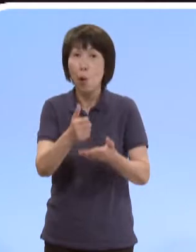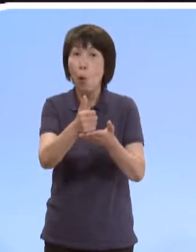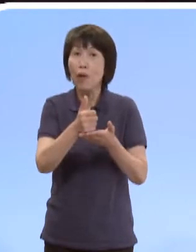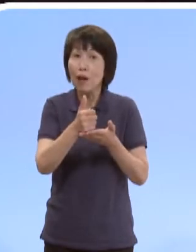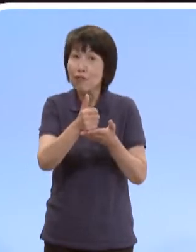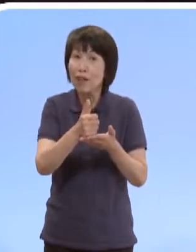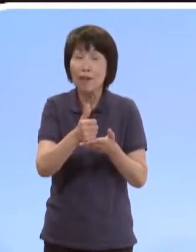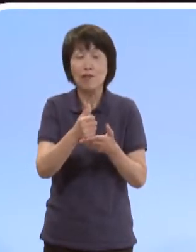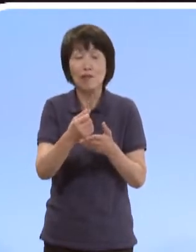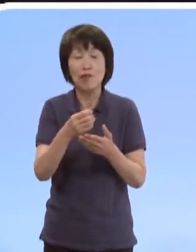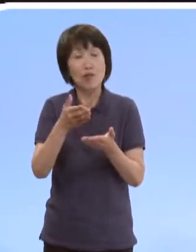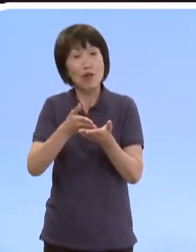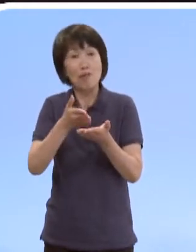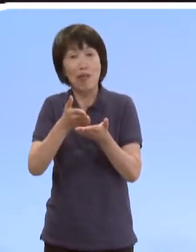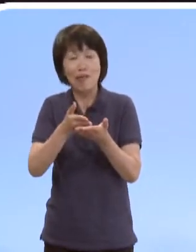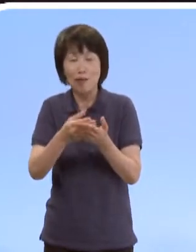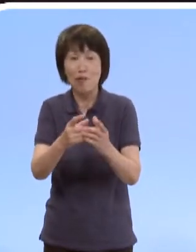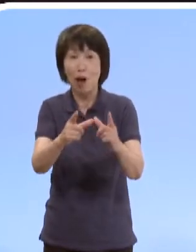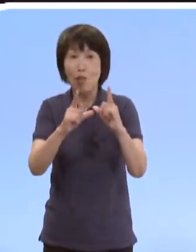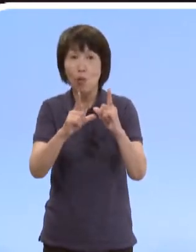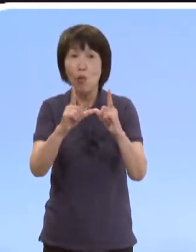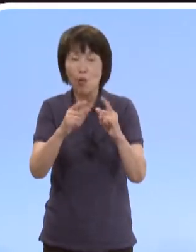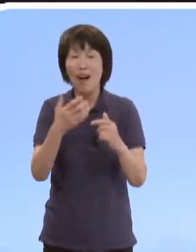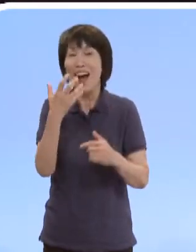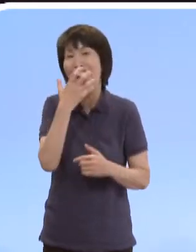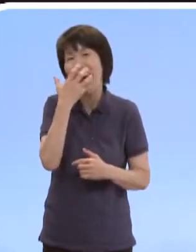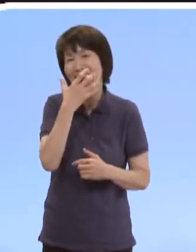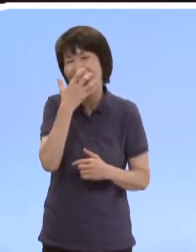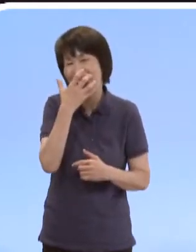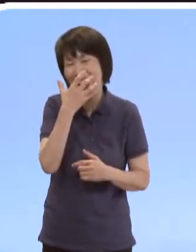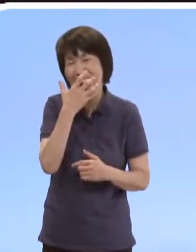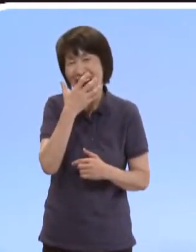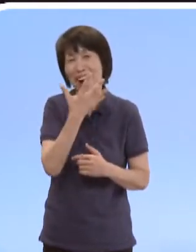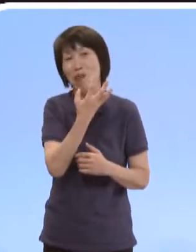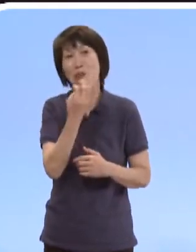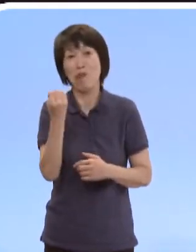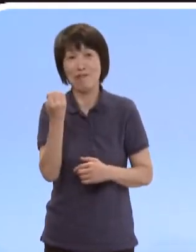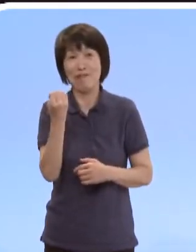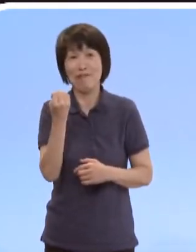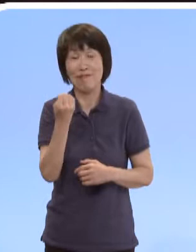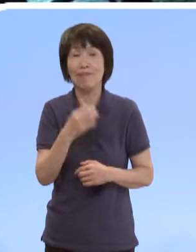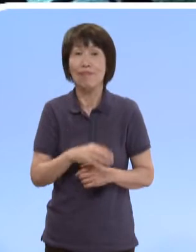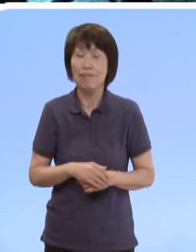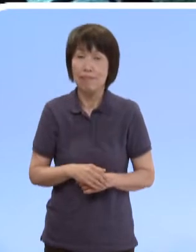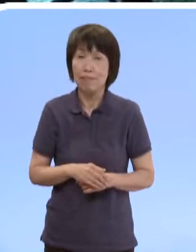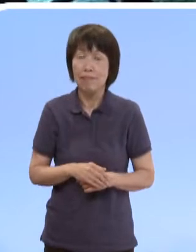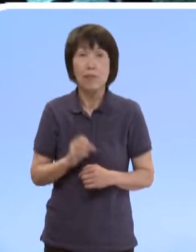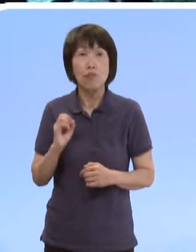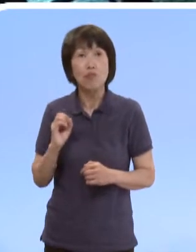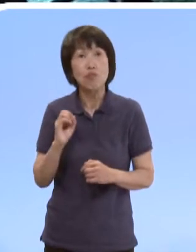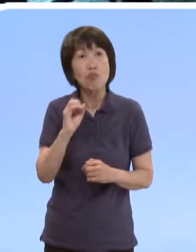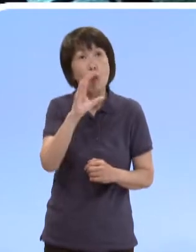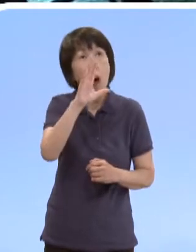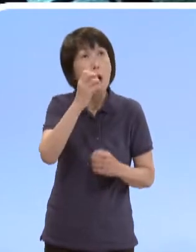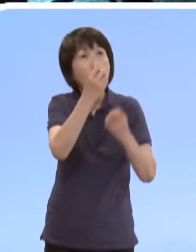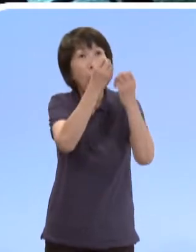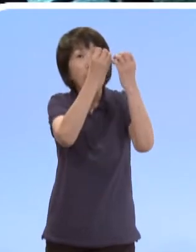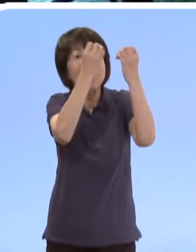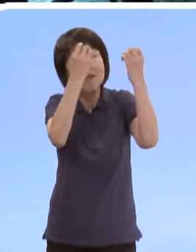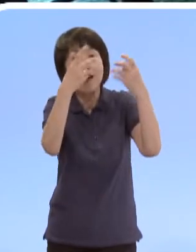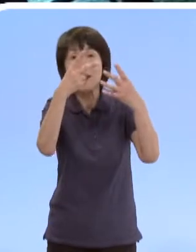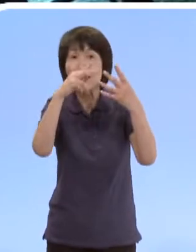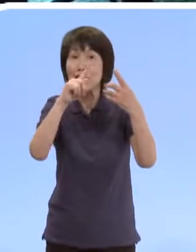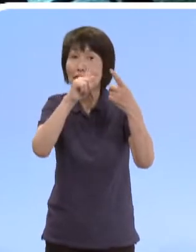お客さんの反応は笑ってくれてますね。だいたいみんな笑ってくれてます。季節によって投影が変わる